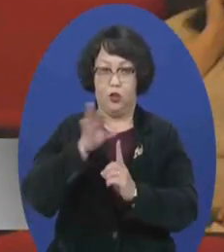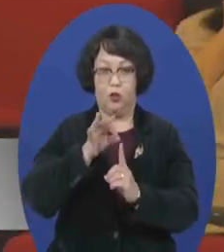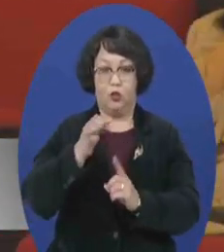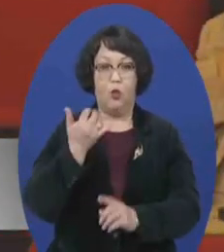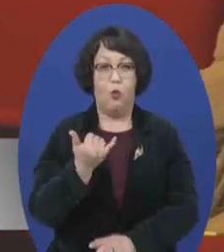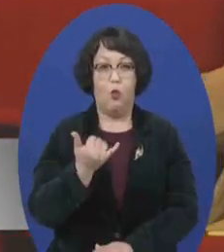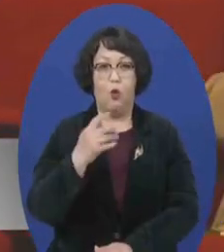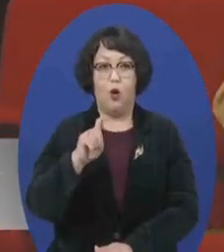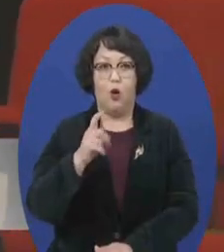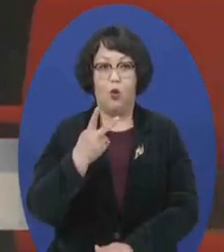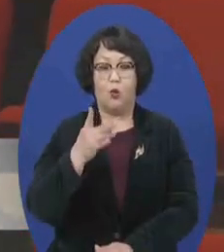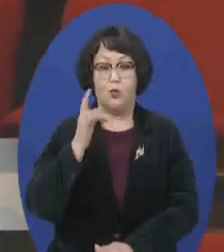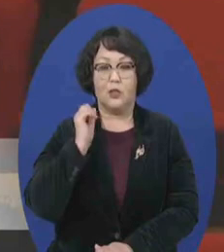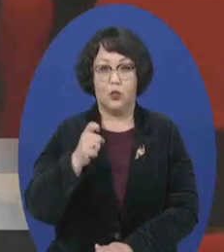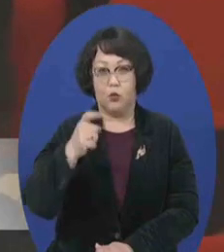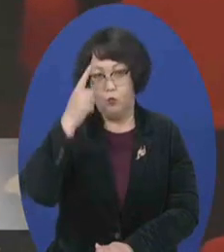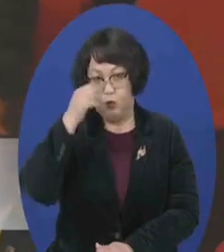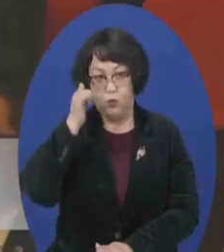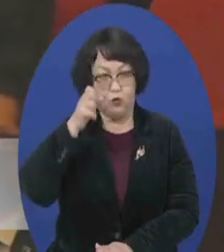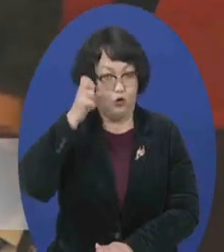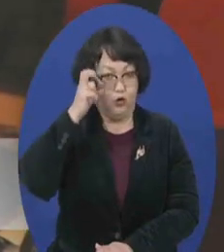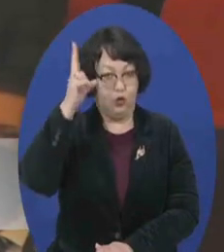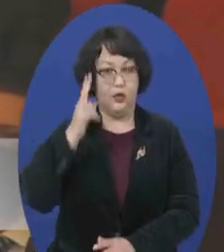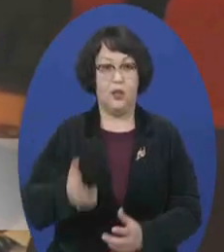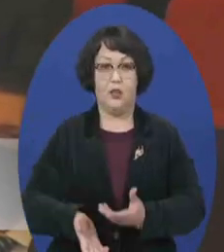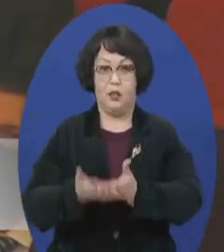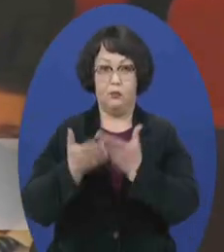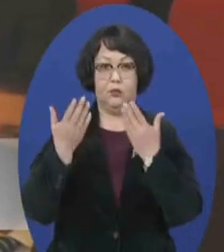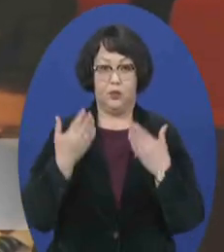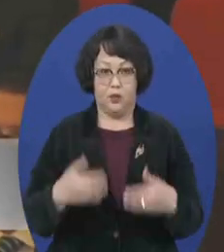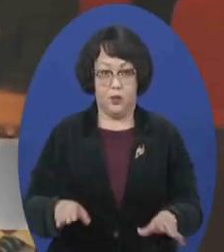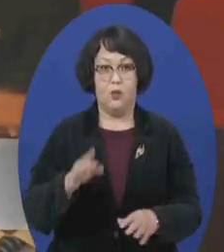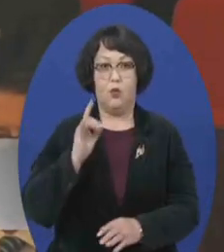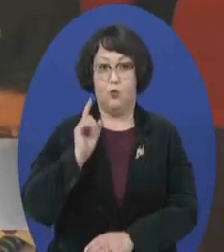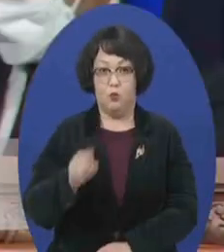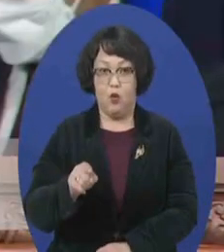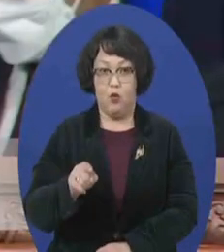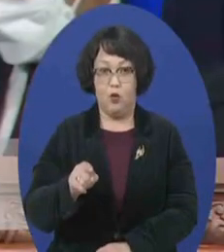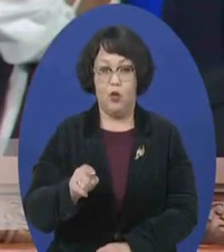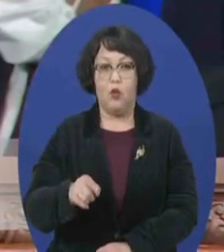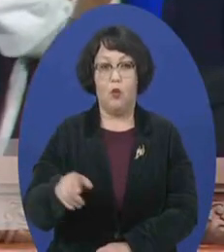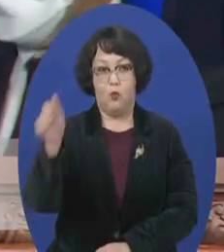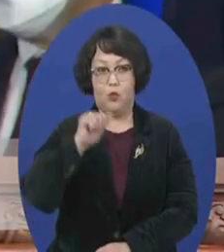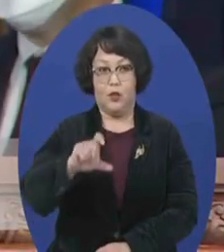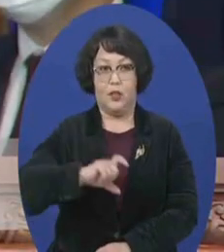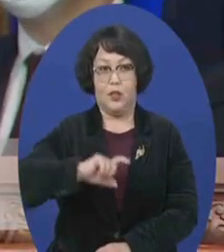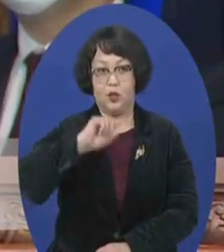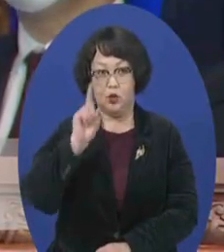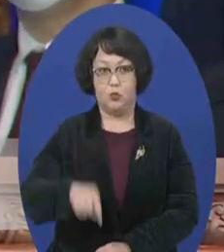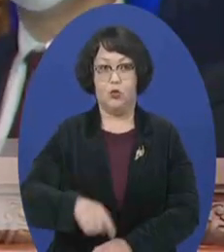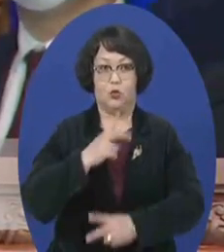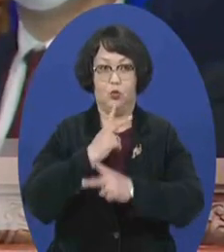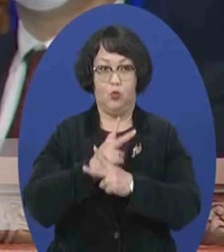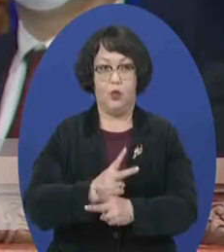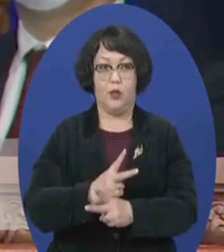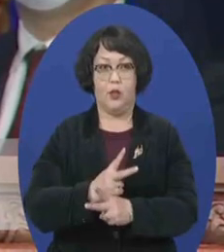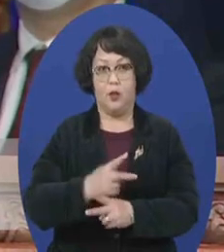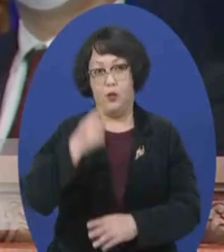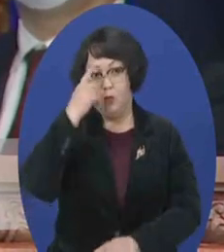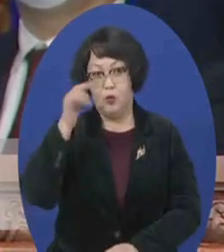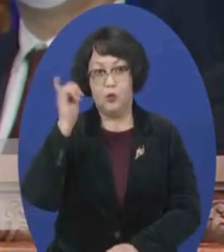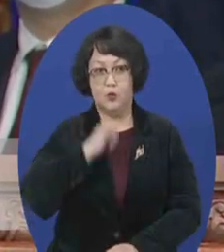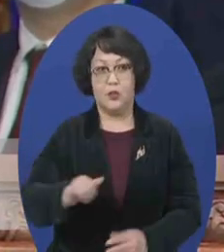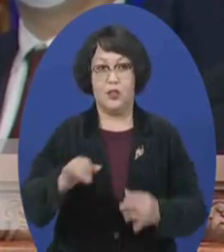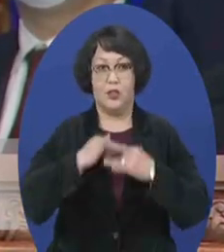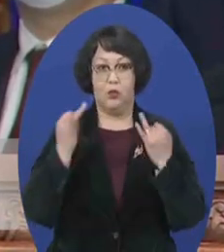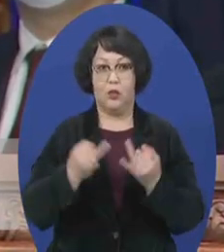Ухнаагийн хөрөлс өхийг Монгол улсын ерөнхийлөгчөөр сонгогдсон гэж үзэж бүрэн эрхийг нь зөвшөөрсөн хуулийг Монгол